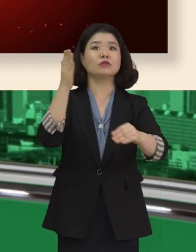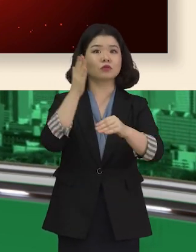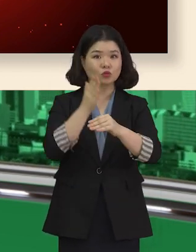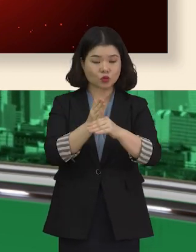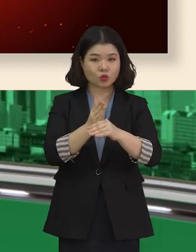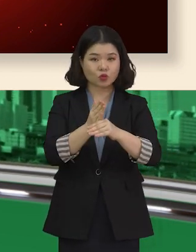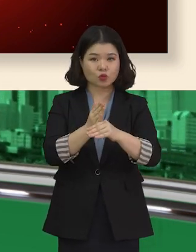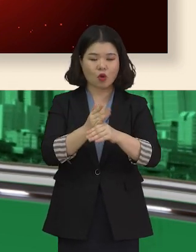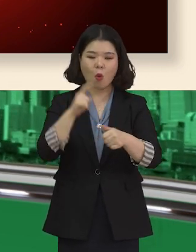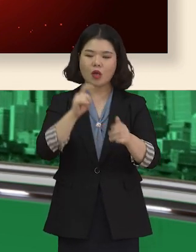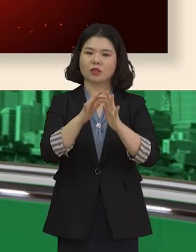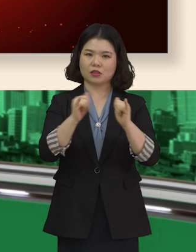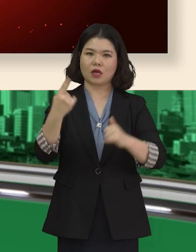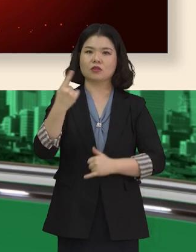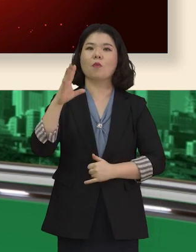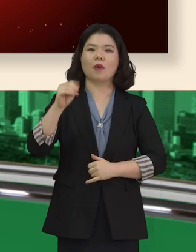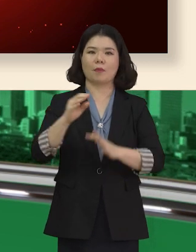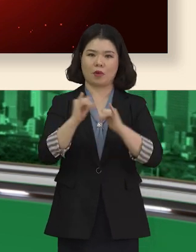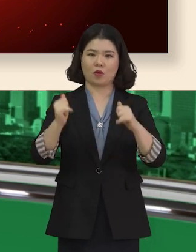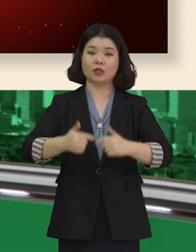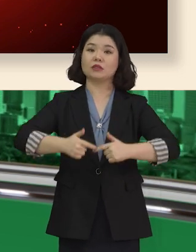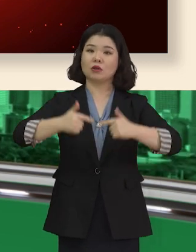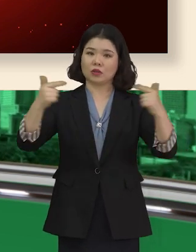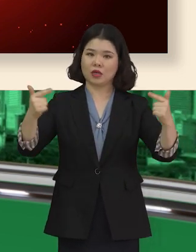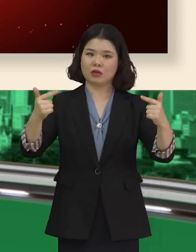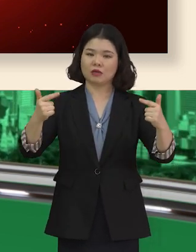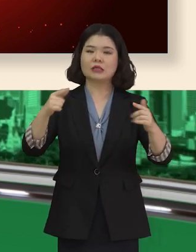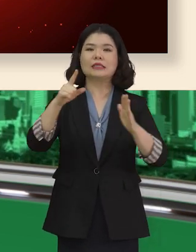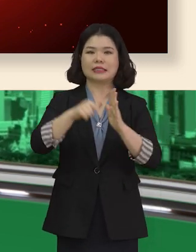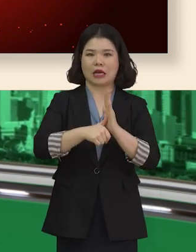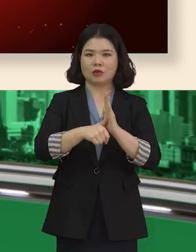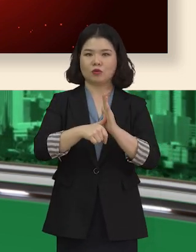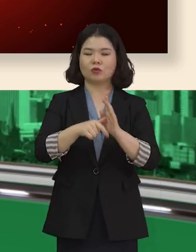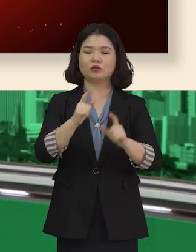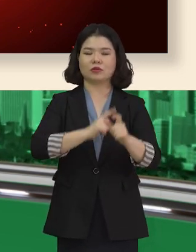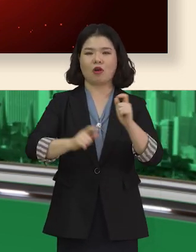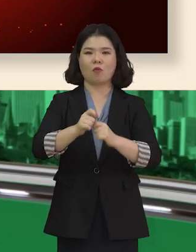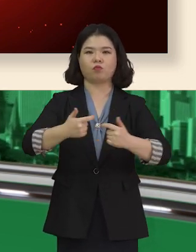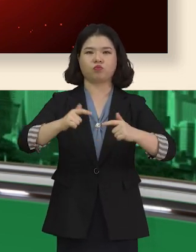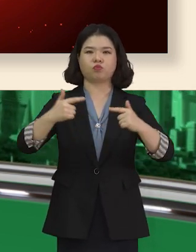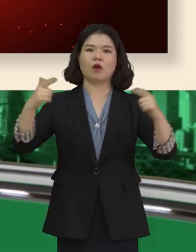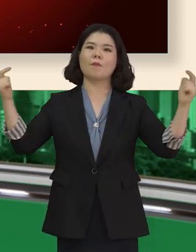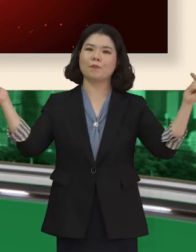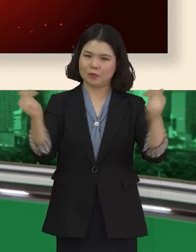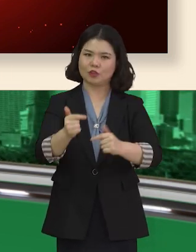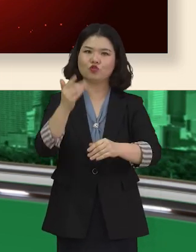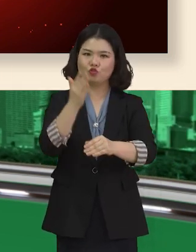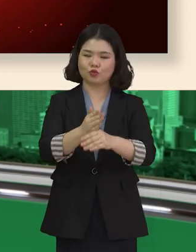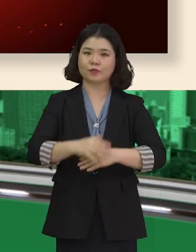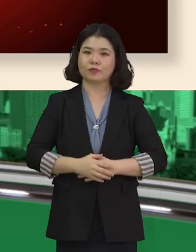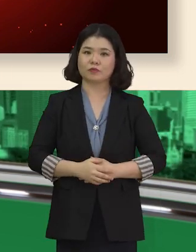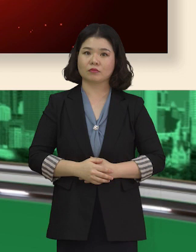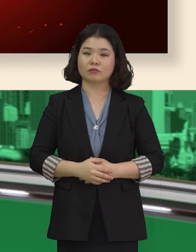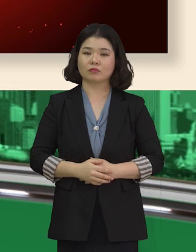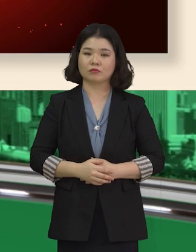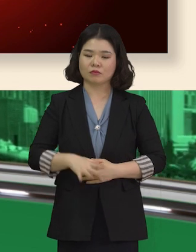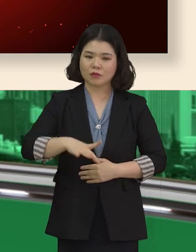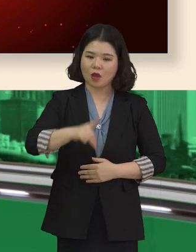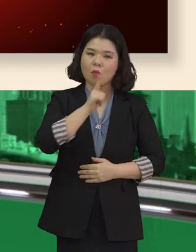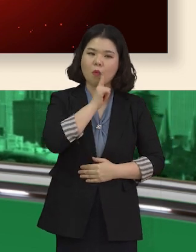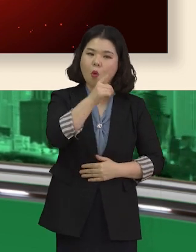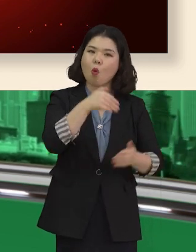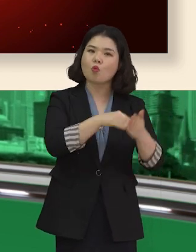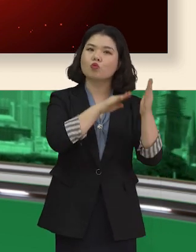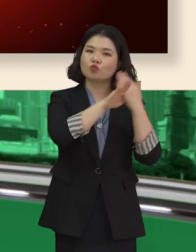가운데 확진자가 1천만 명을 늘어났는데 걸리는 시간도 점점 단축되고 있습니다. 지난해 말첫